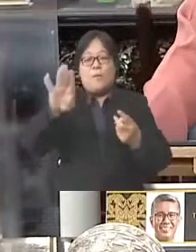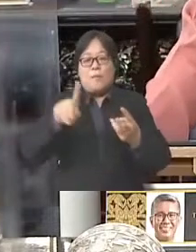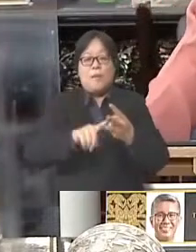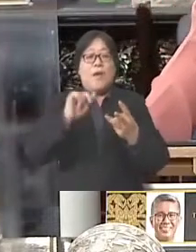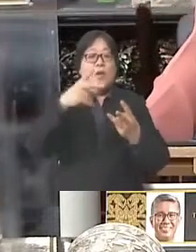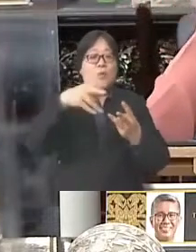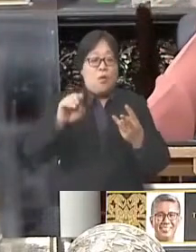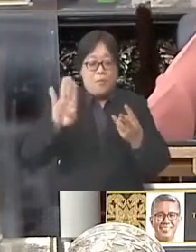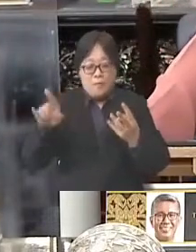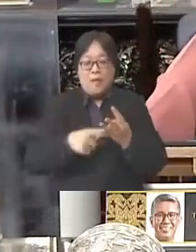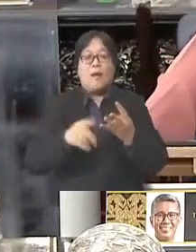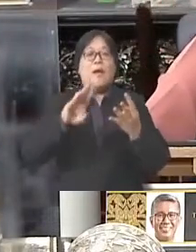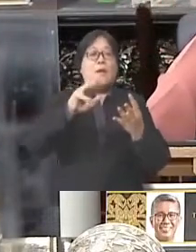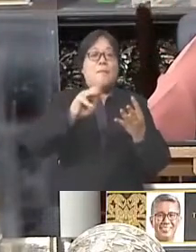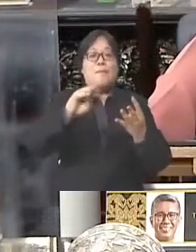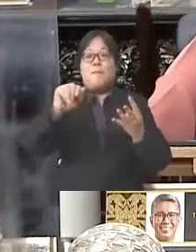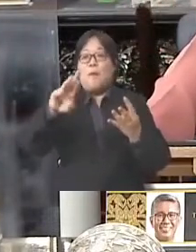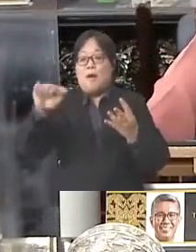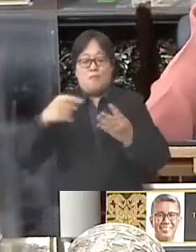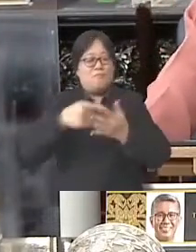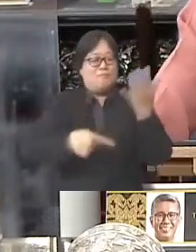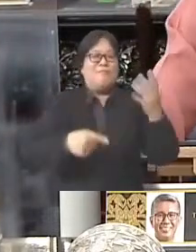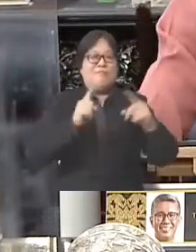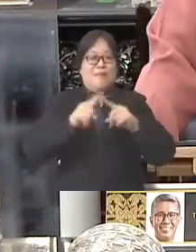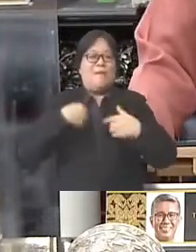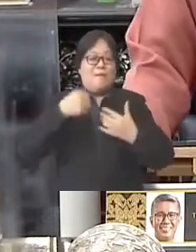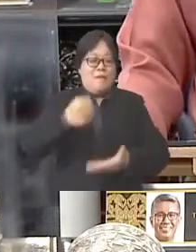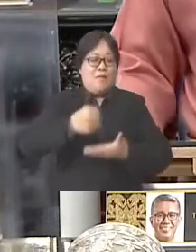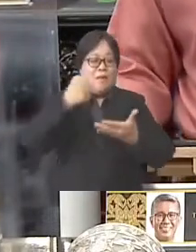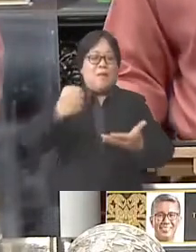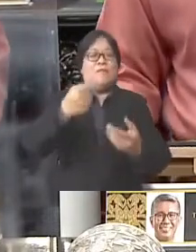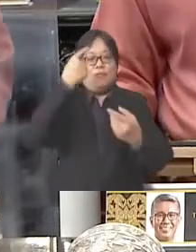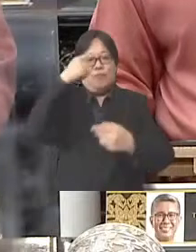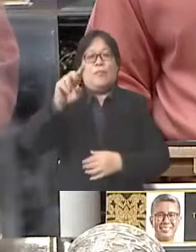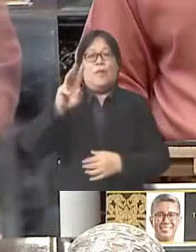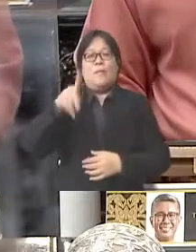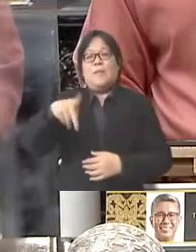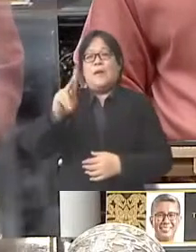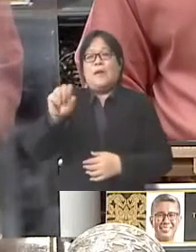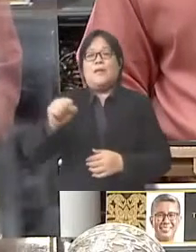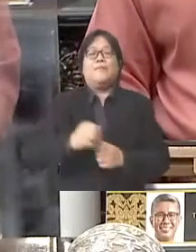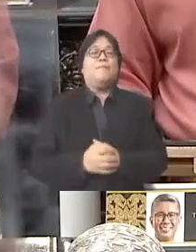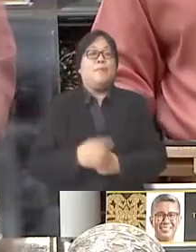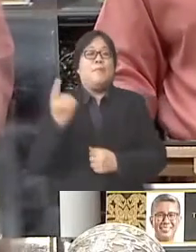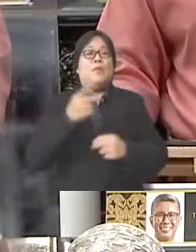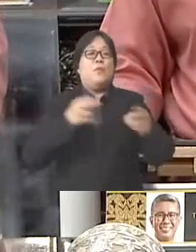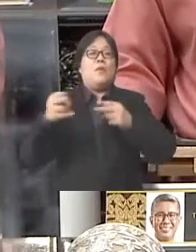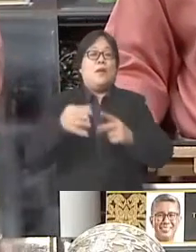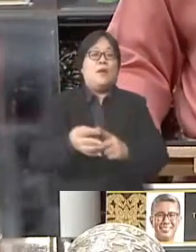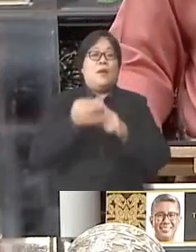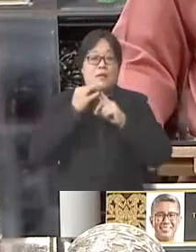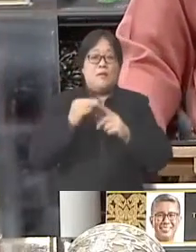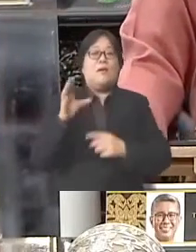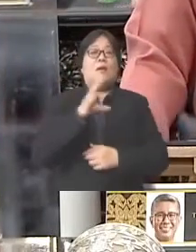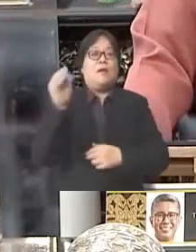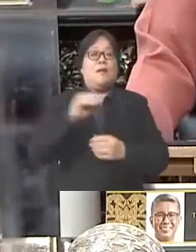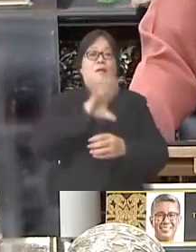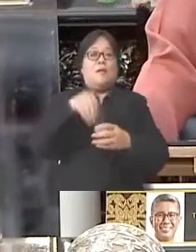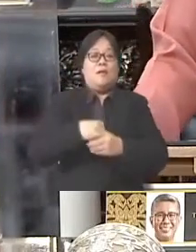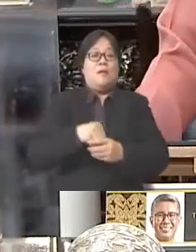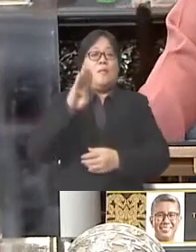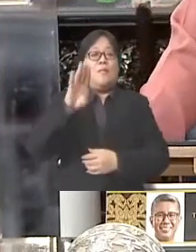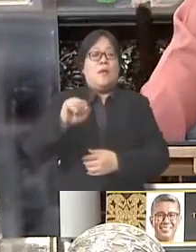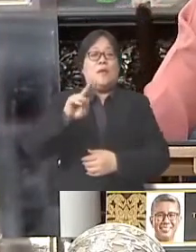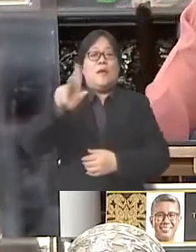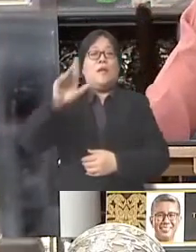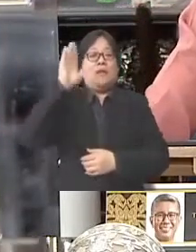yp-bdn marrow turut menyediakan dana untuk pcs the 1st khusus untuk membantu syari'at tersenarai di